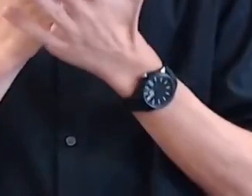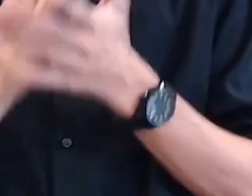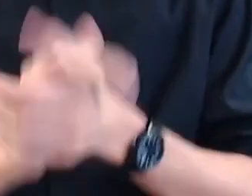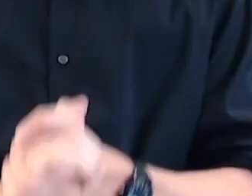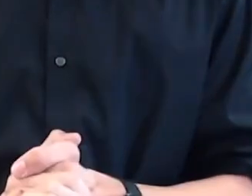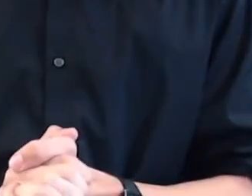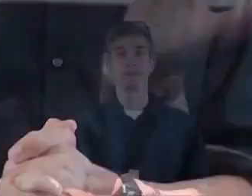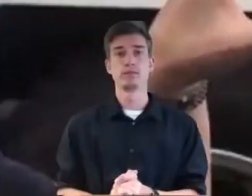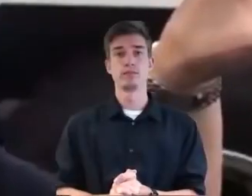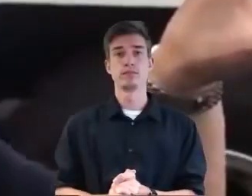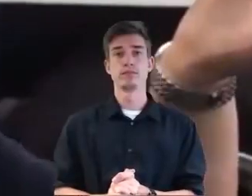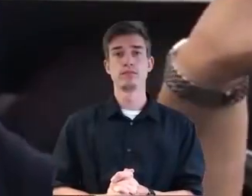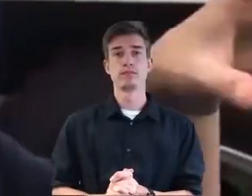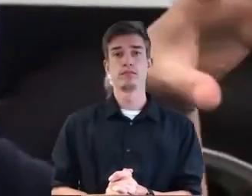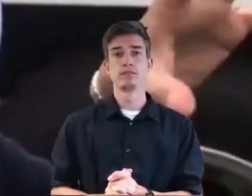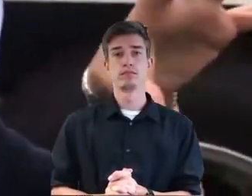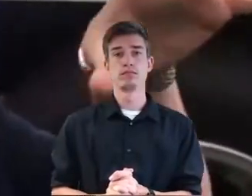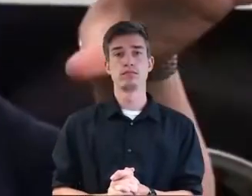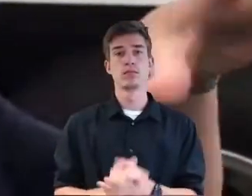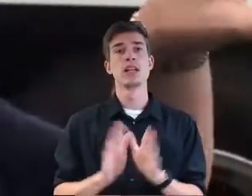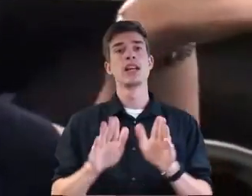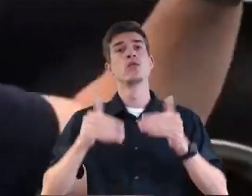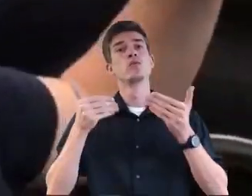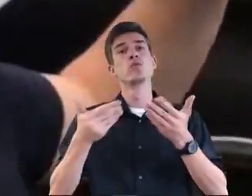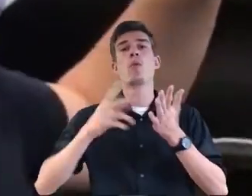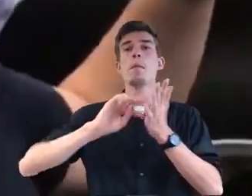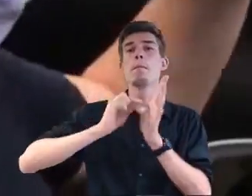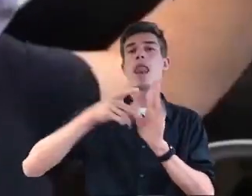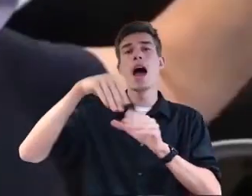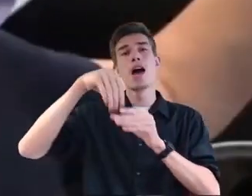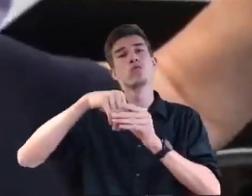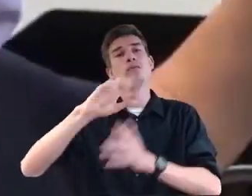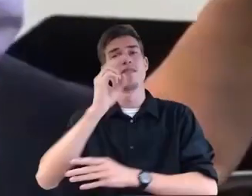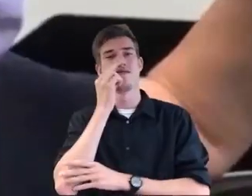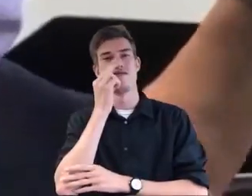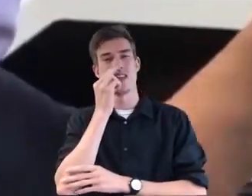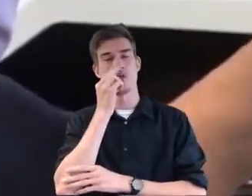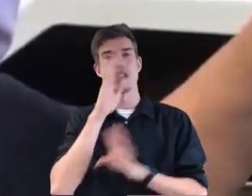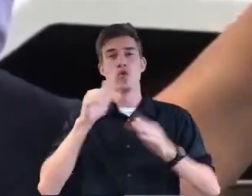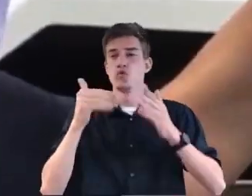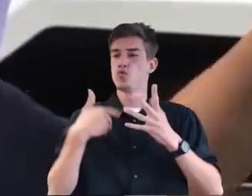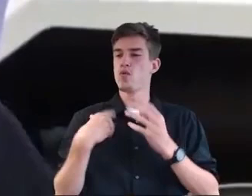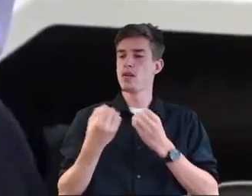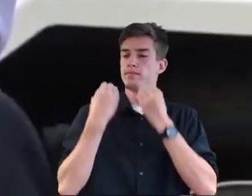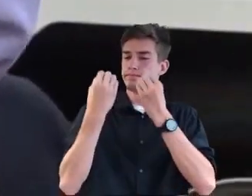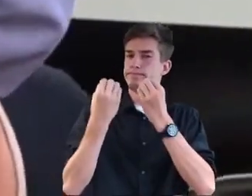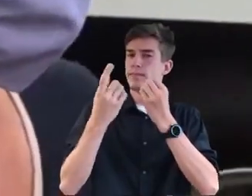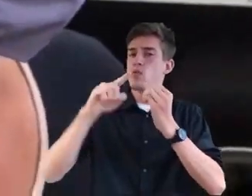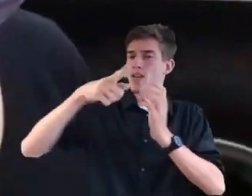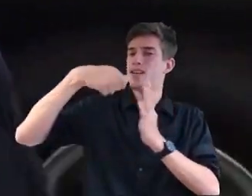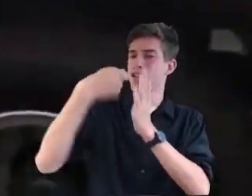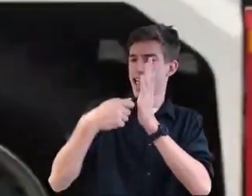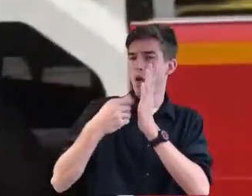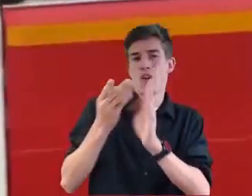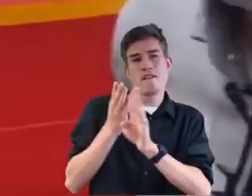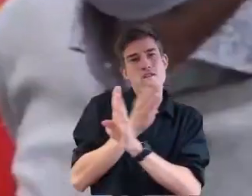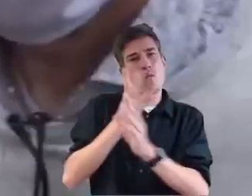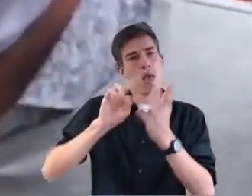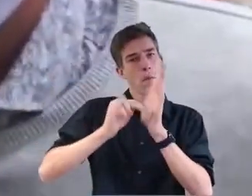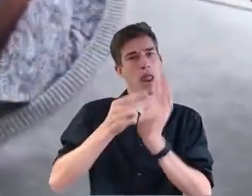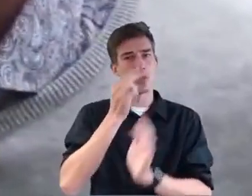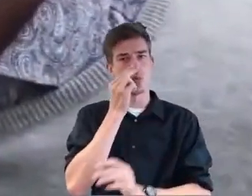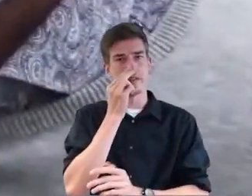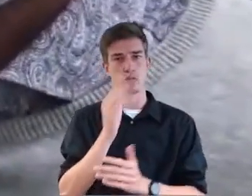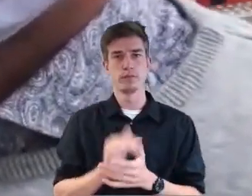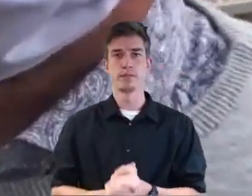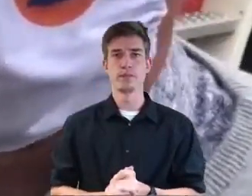Was passiert denn alles von der, sagen wir mal, Planung, bis man real vor so einem fantastischen Fahrzeug stehen kann? Und ganz am